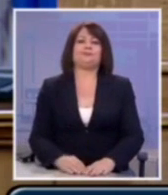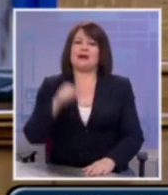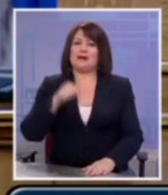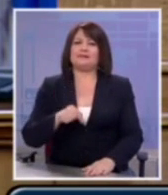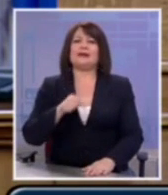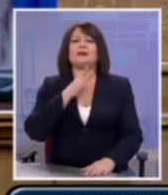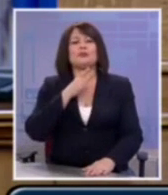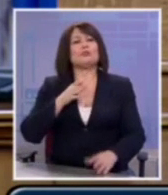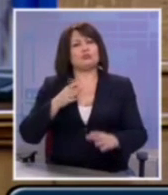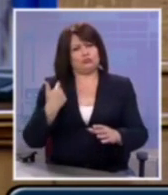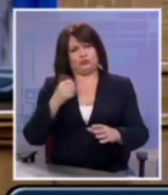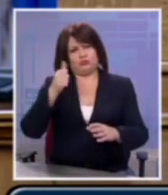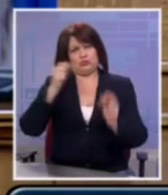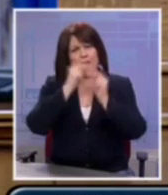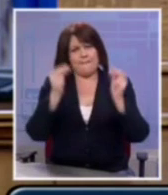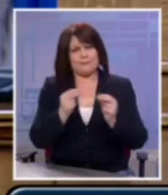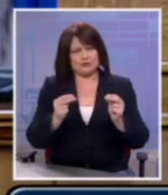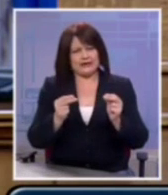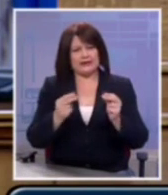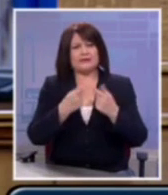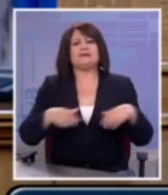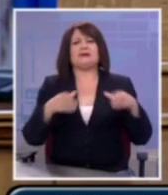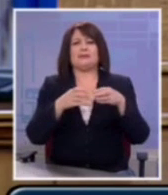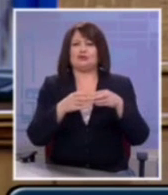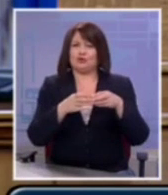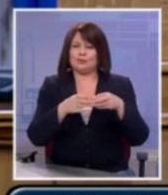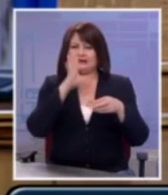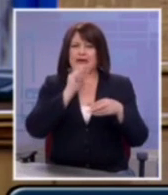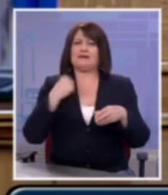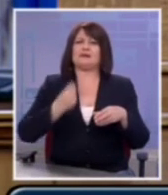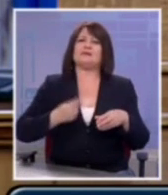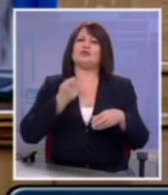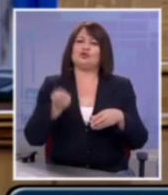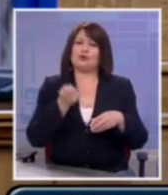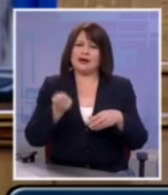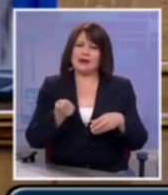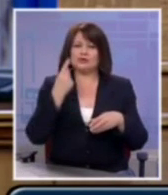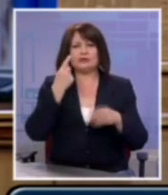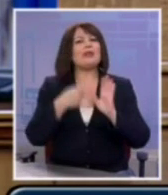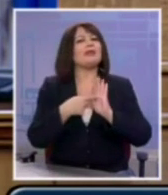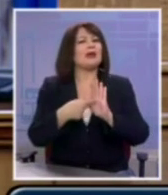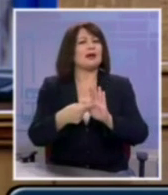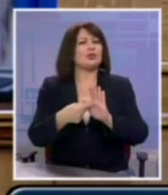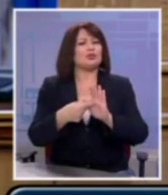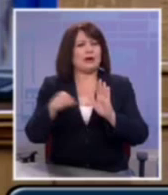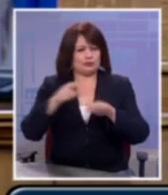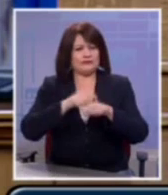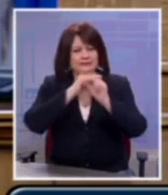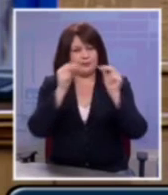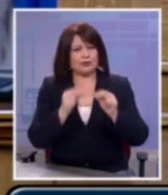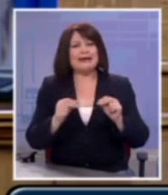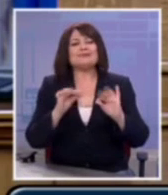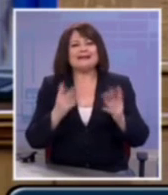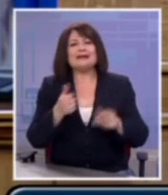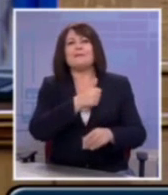προκαταρκτικά πορίσματα της Επιτροπής Αλήθειας Δημοσίου Χρέους φανερώνουν ότι το